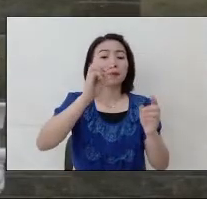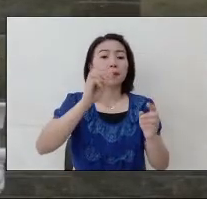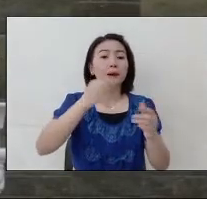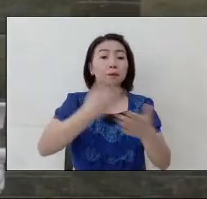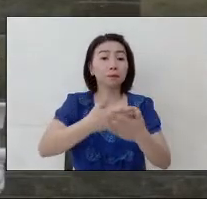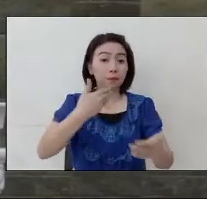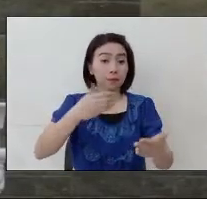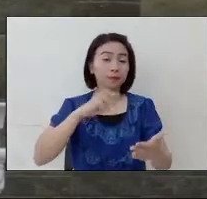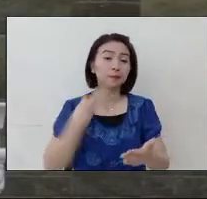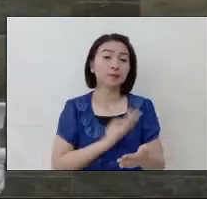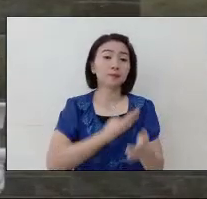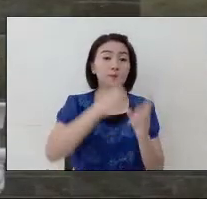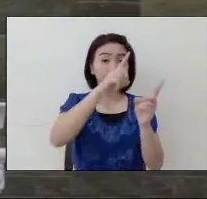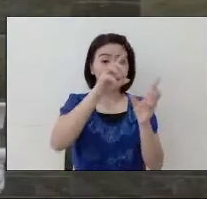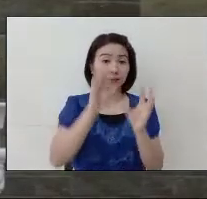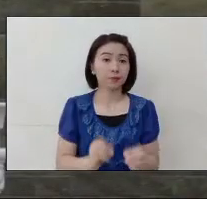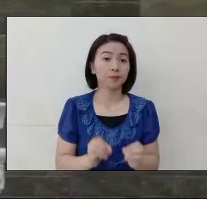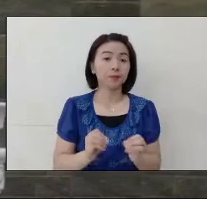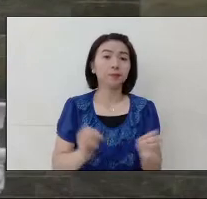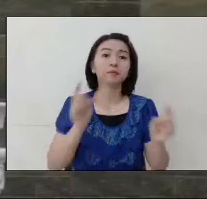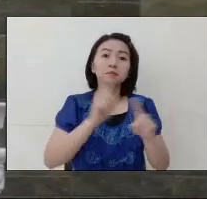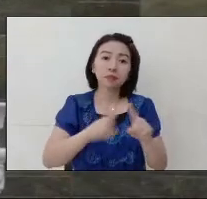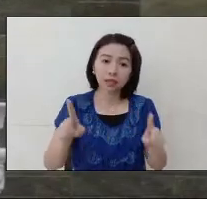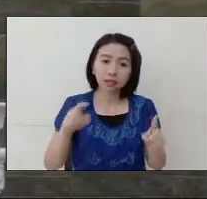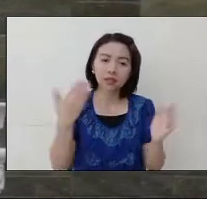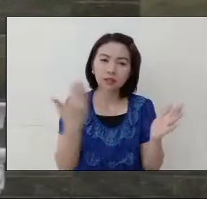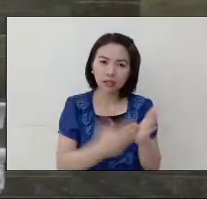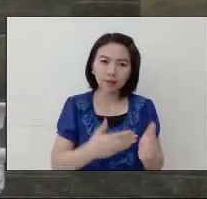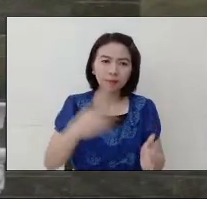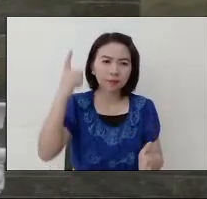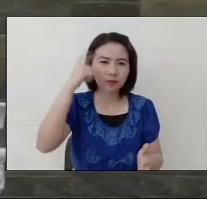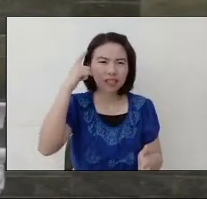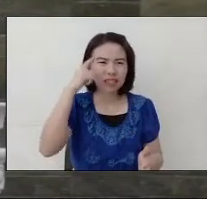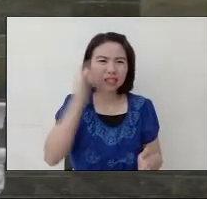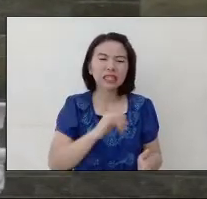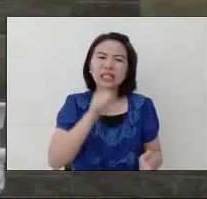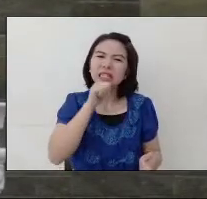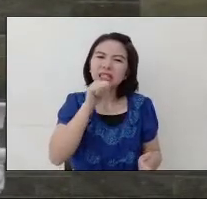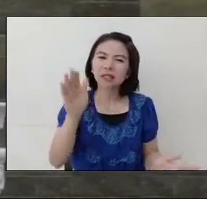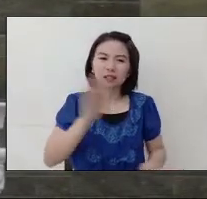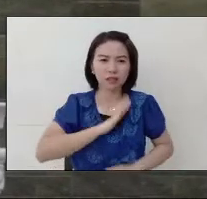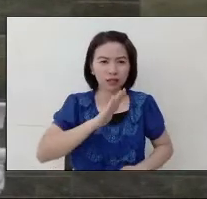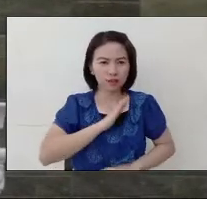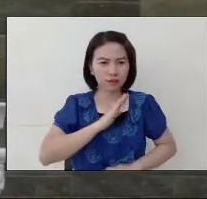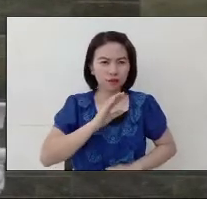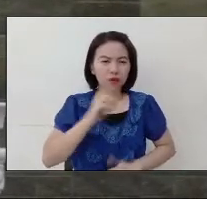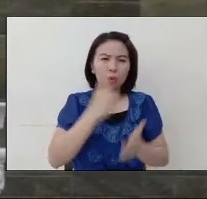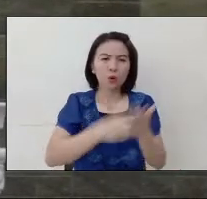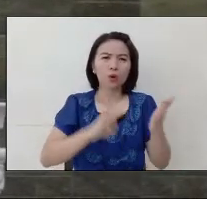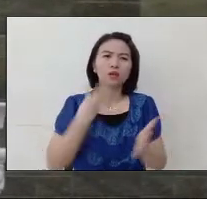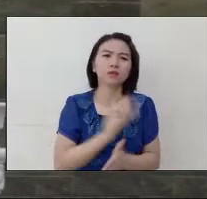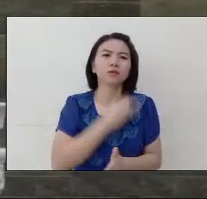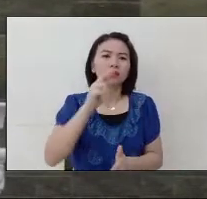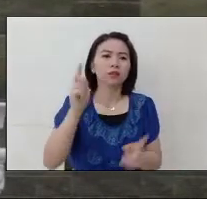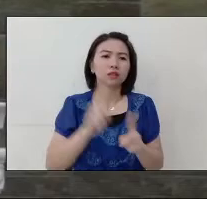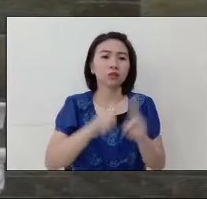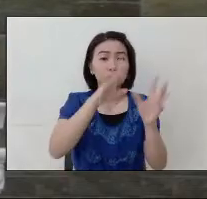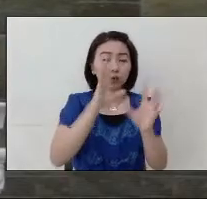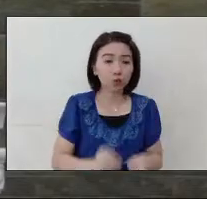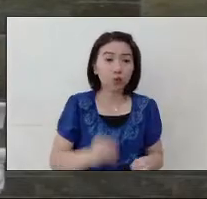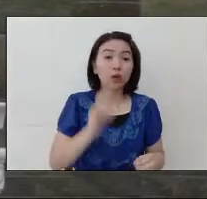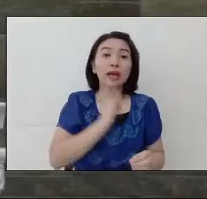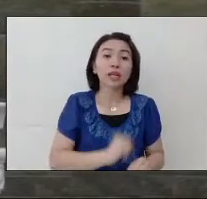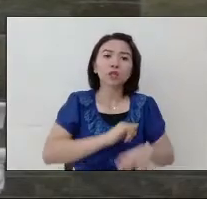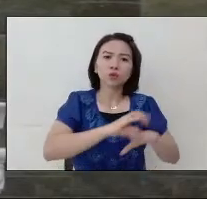But thinking is not enough. Kinakailangan may doing pa mga kapatid. See